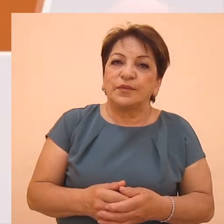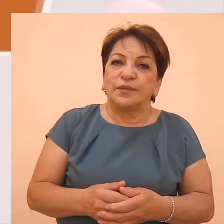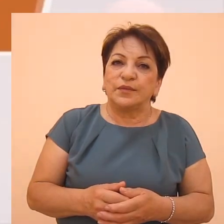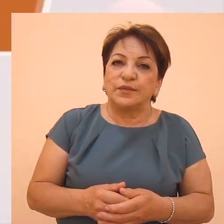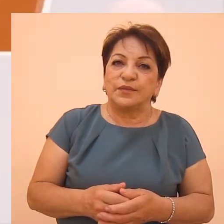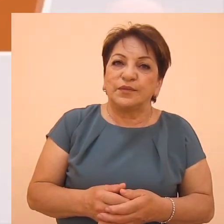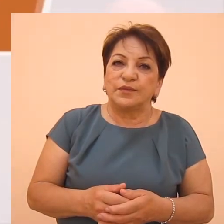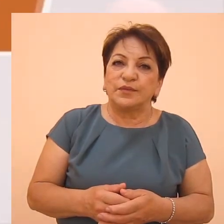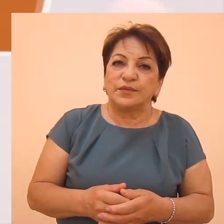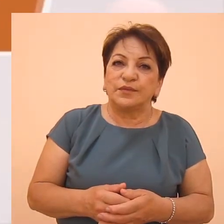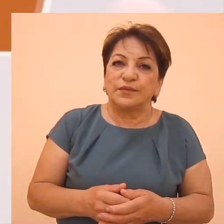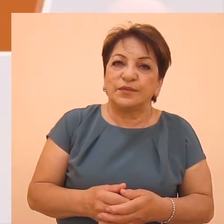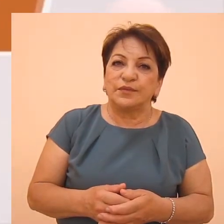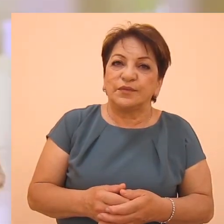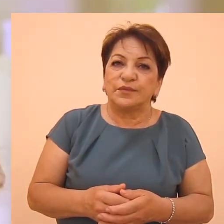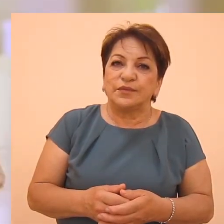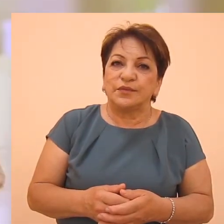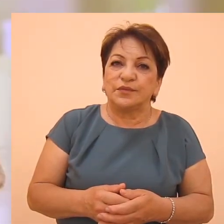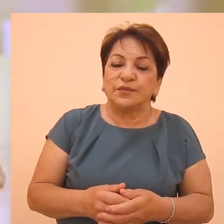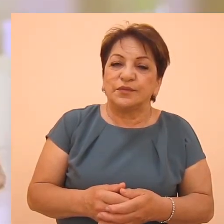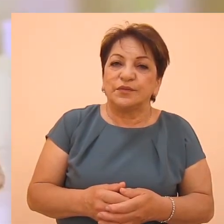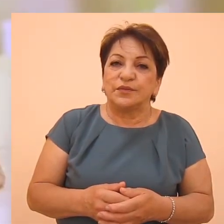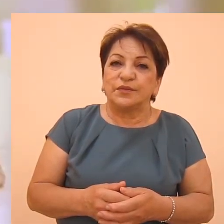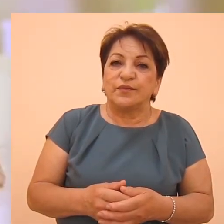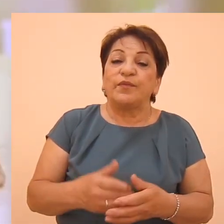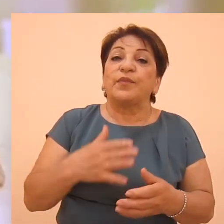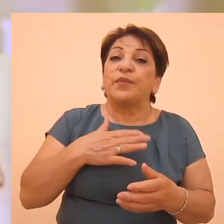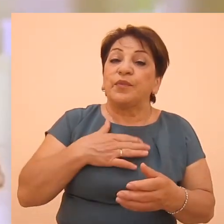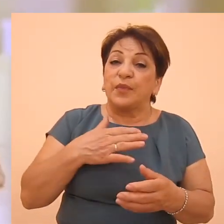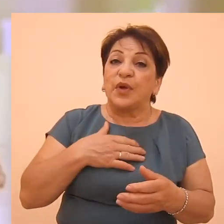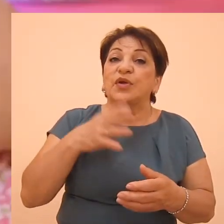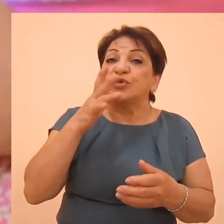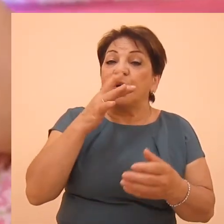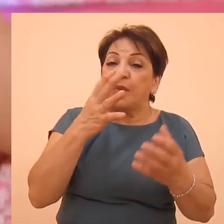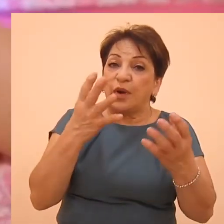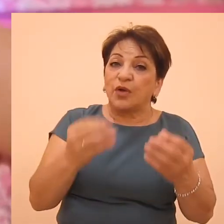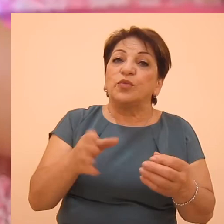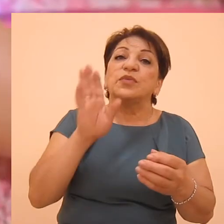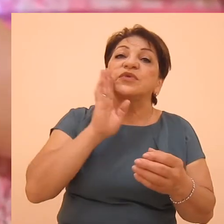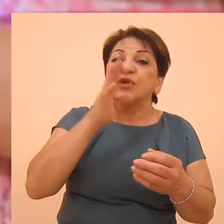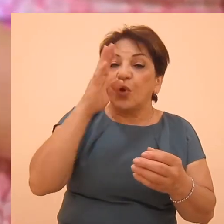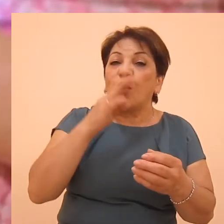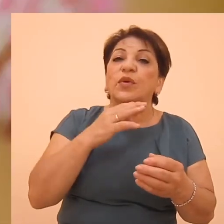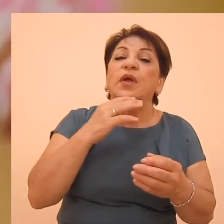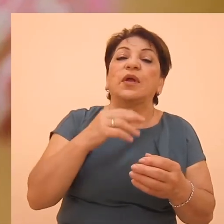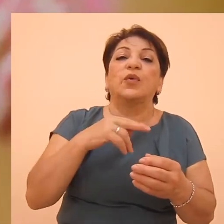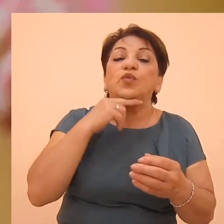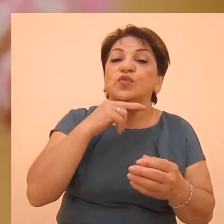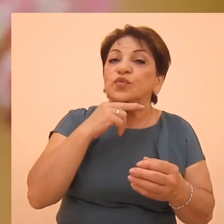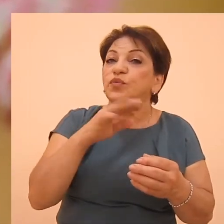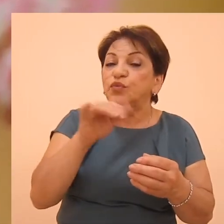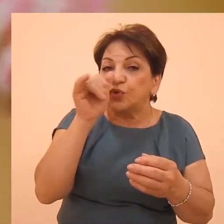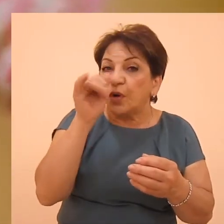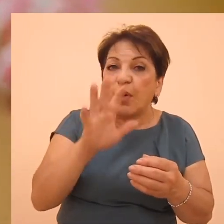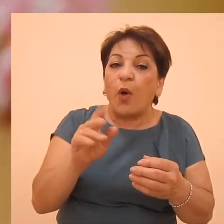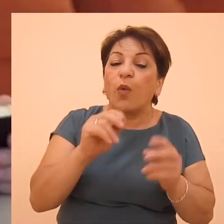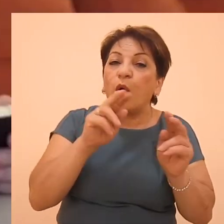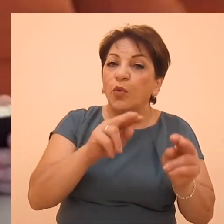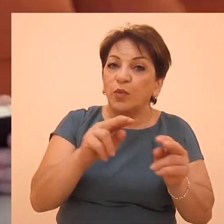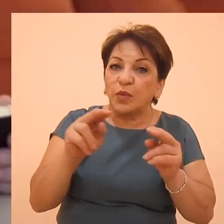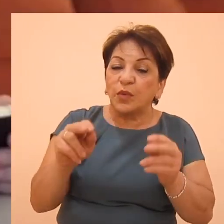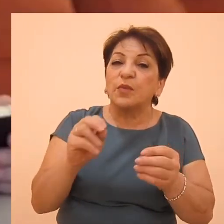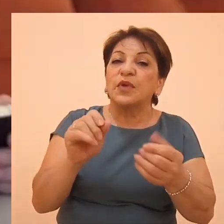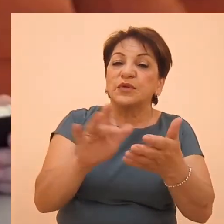Սմարթֆոններ և համացանց։ Մեր օրերում ծնողները շատ հաճախ չեն վերահսկում, թե ինչ նպատակով են